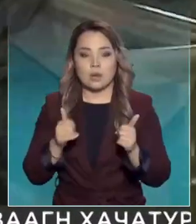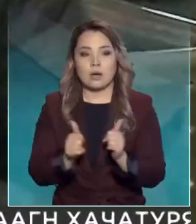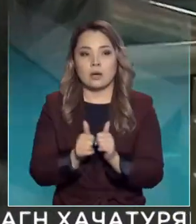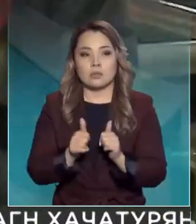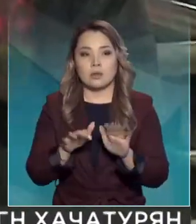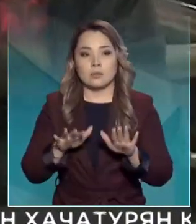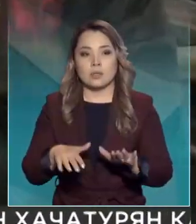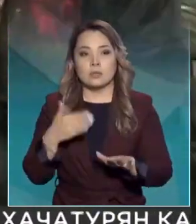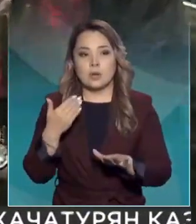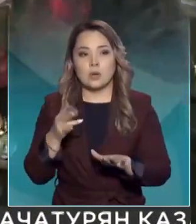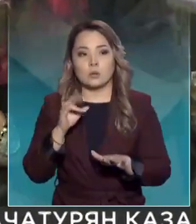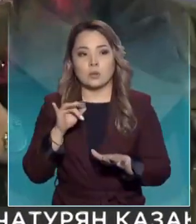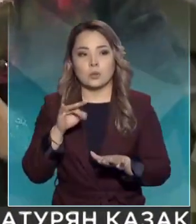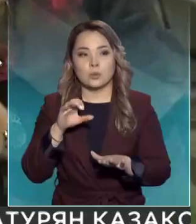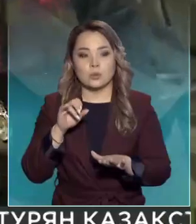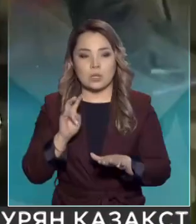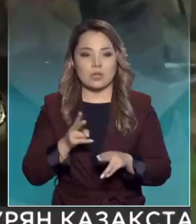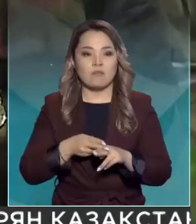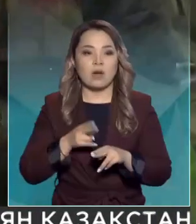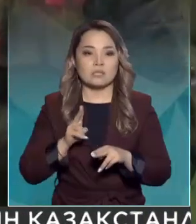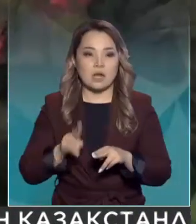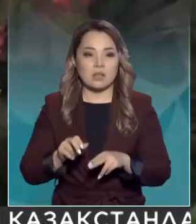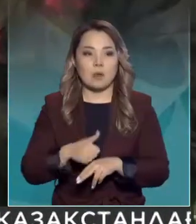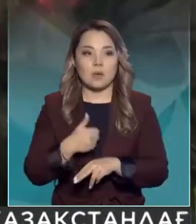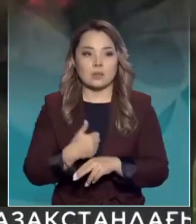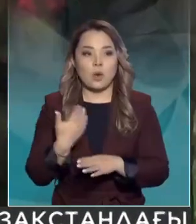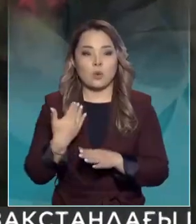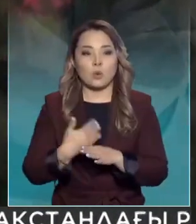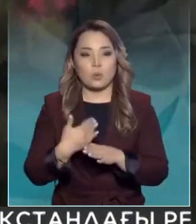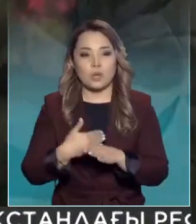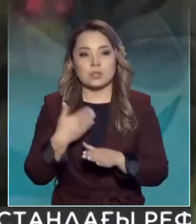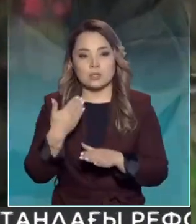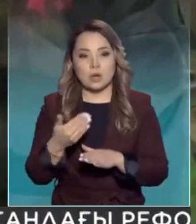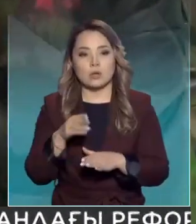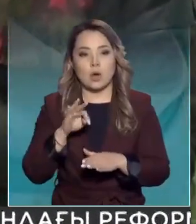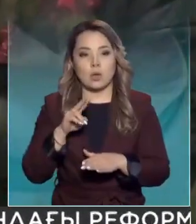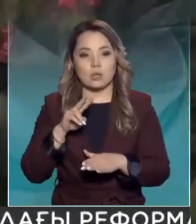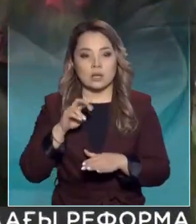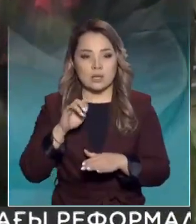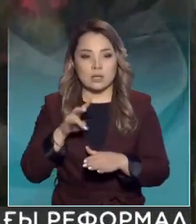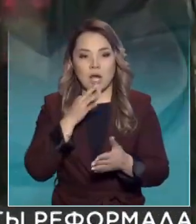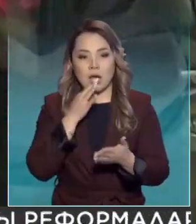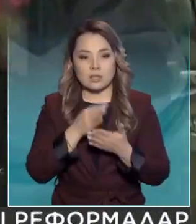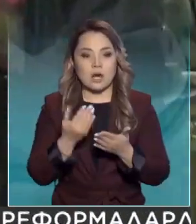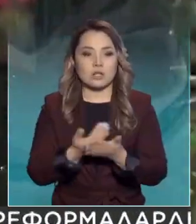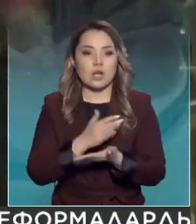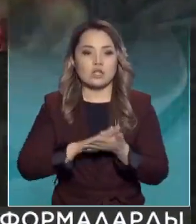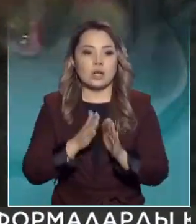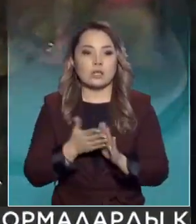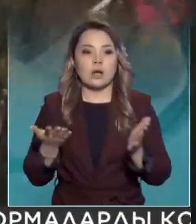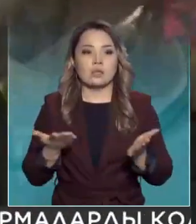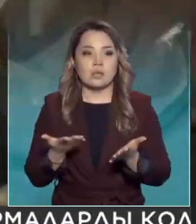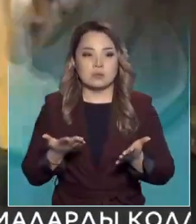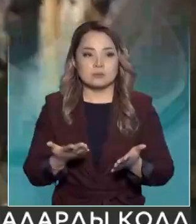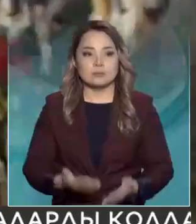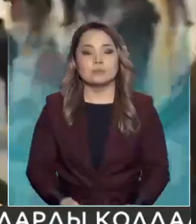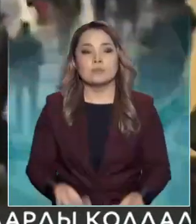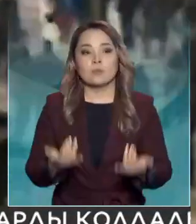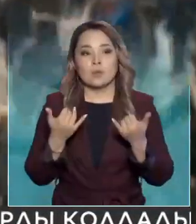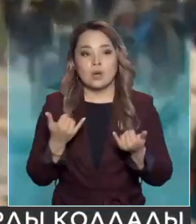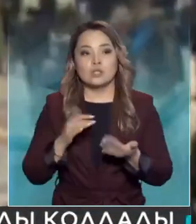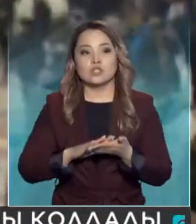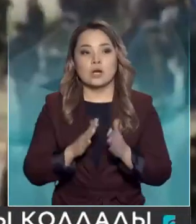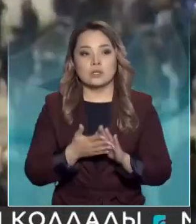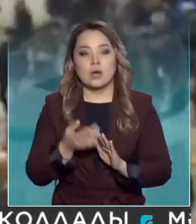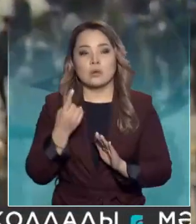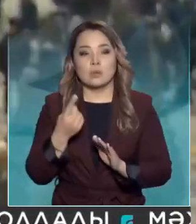қасымда Нұрсұлтан вокзалы басшысының көмекшісі Толқын Қанағатқызы тұр. Қазіргі жағдайды баяндасаңыз. Қазіргі жағдайда